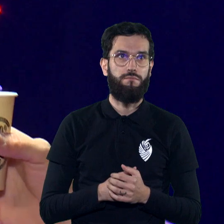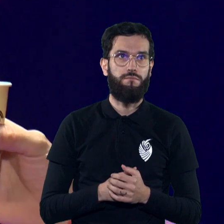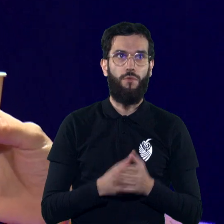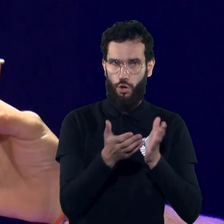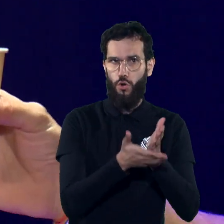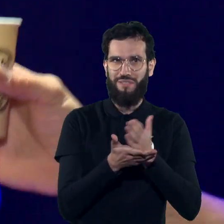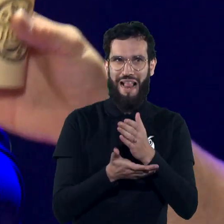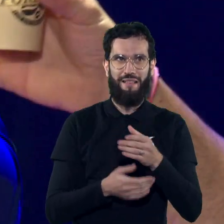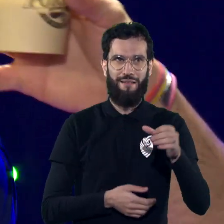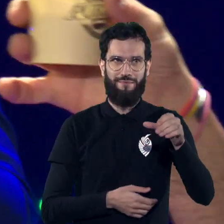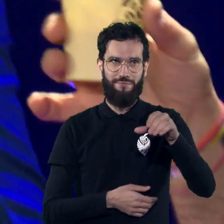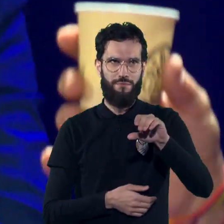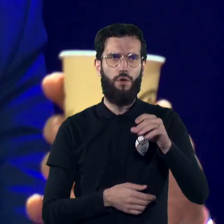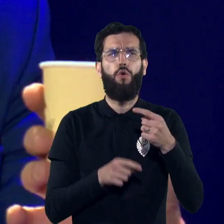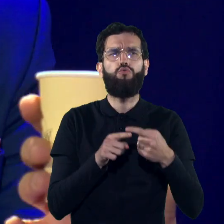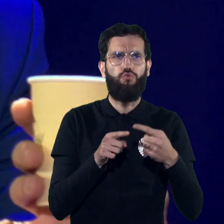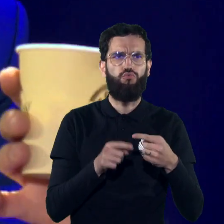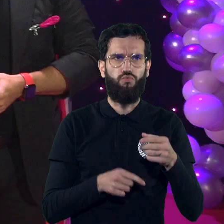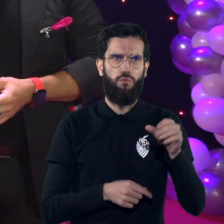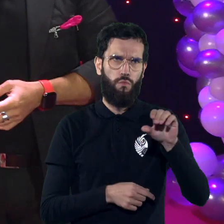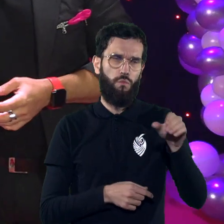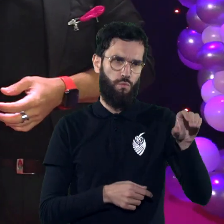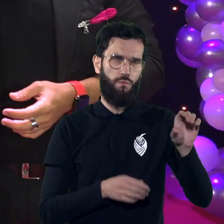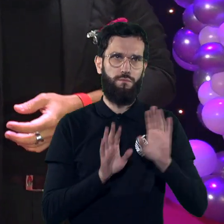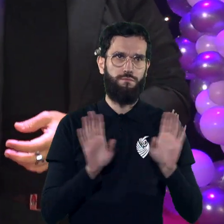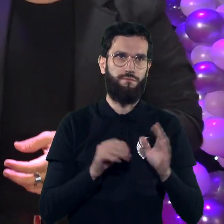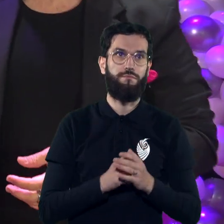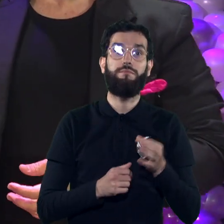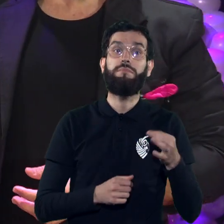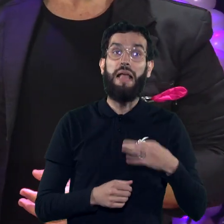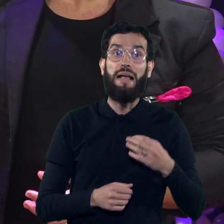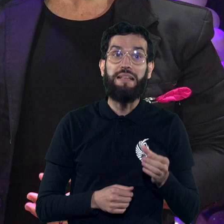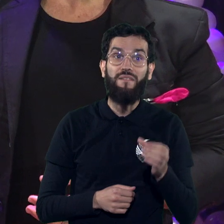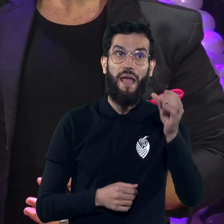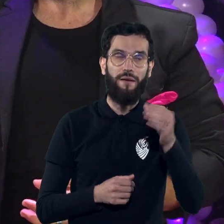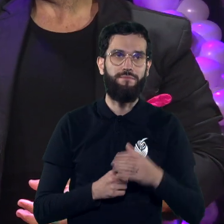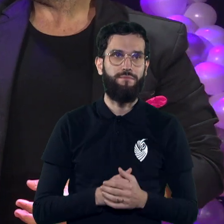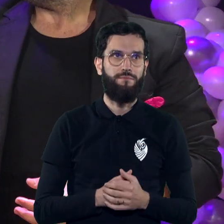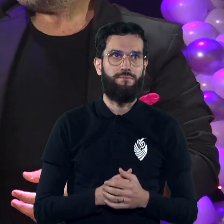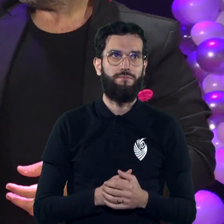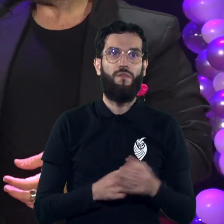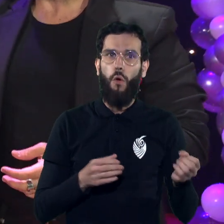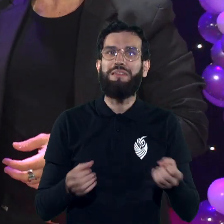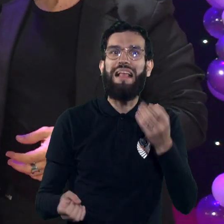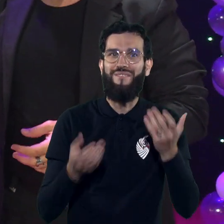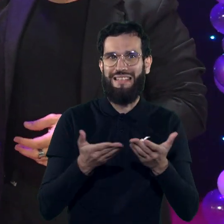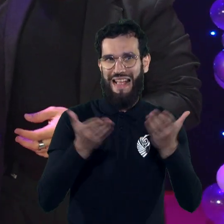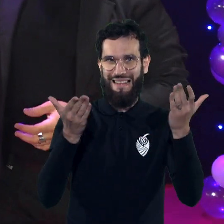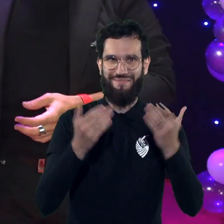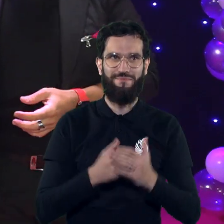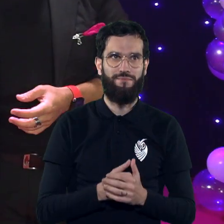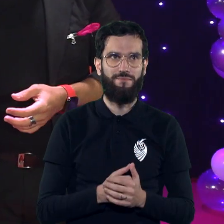Ako kolegovci, nech sa ďakujem, páči. Ďakujem. Iba trošku, hej, ja si tiež dám trošku. Na zdravie. Tak na zdravičko, na toho Silvestra, keď už